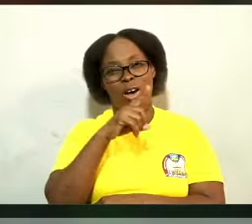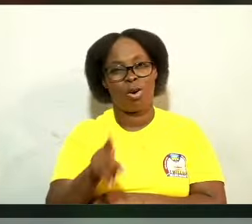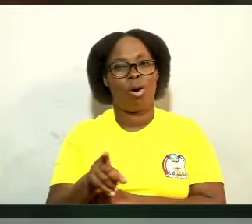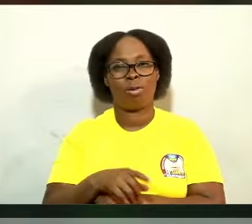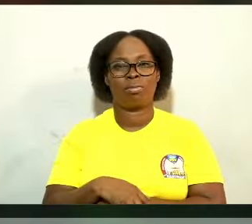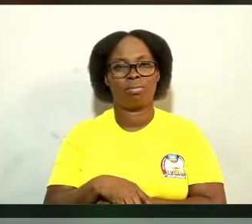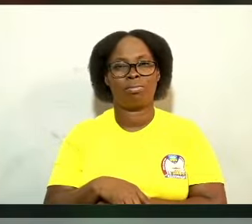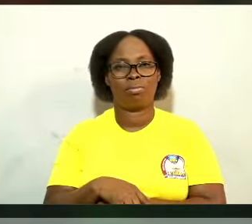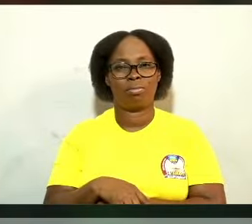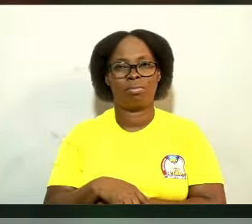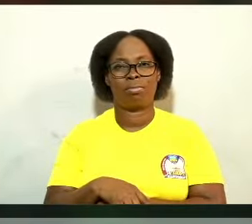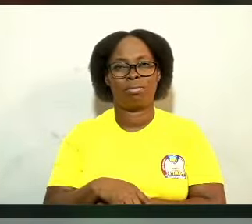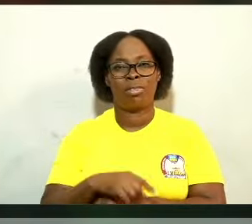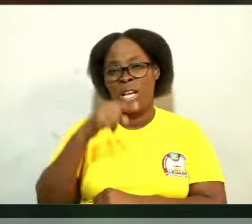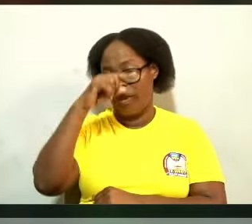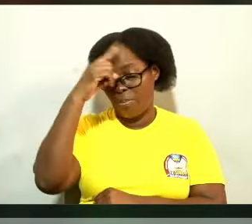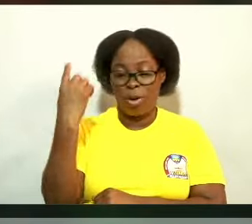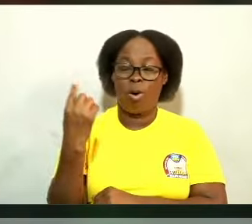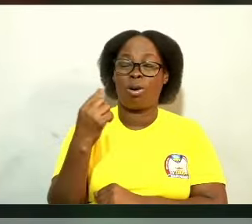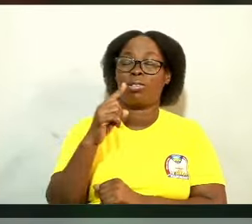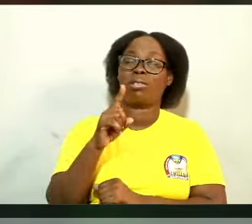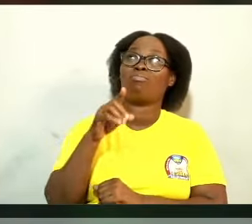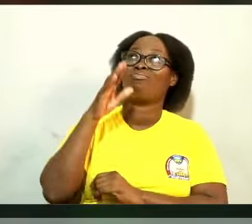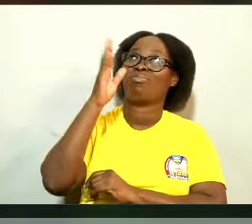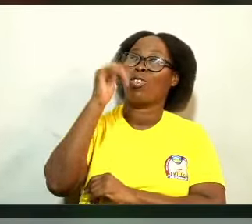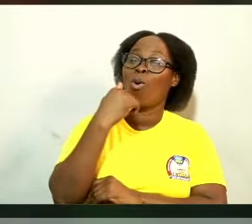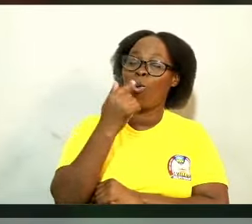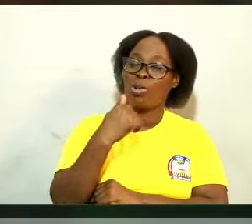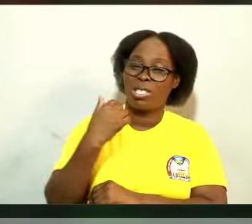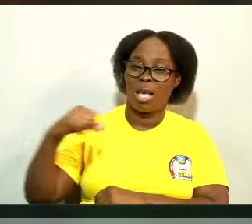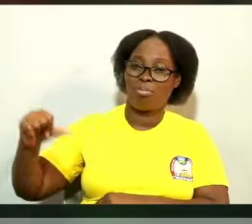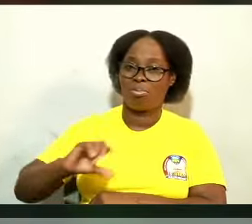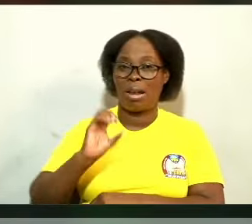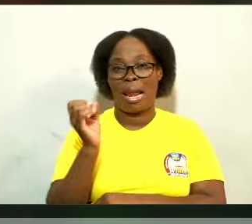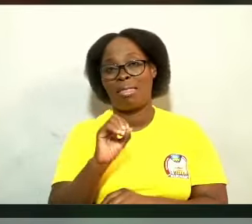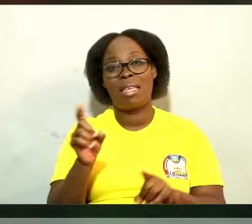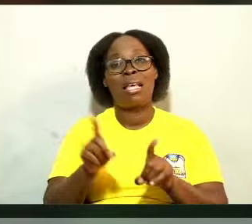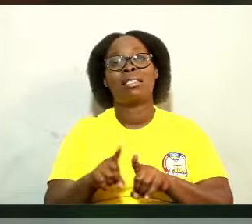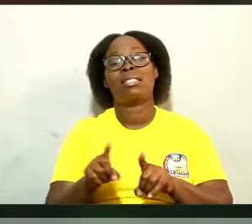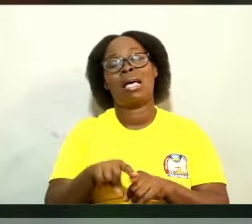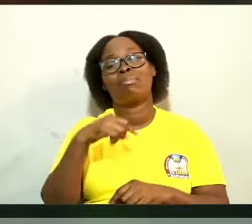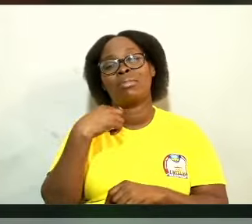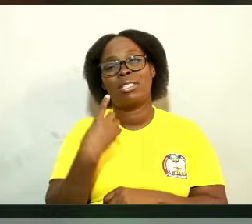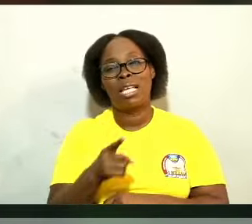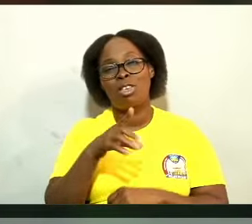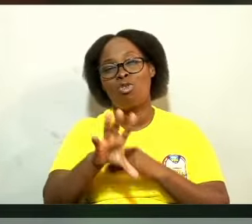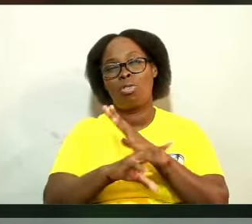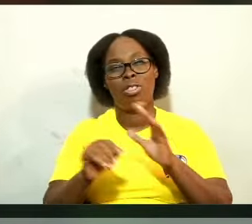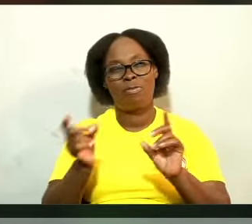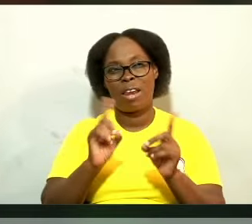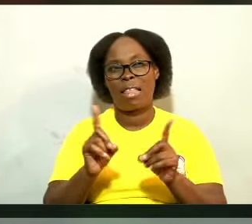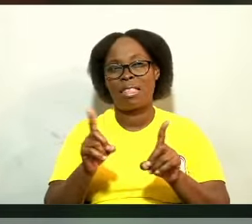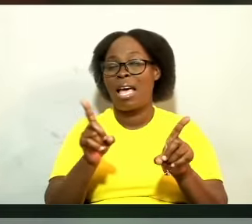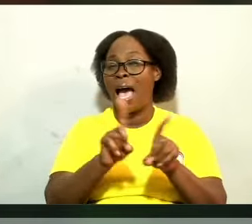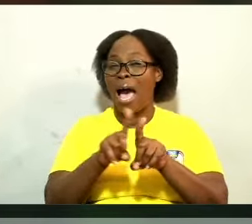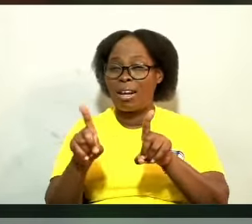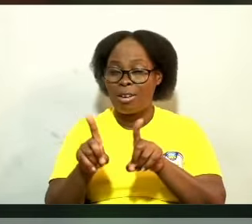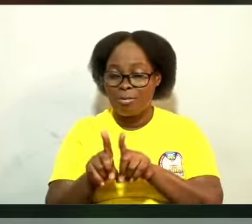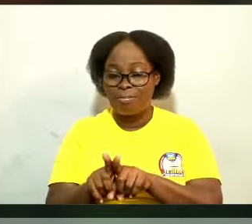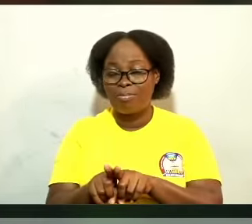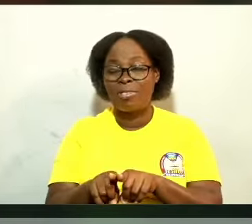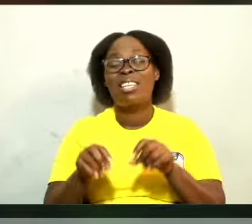juu ya yote. Kwa maana yeye aliyesema usizini Pia alisema usiibe. Basi